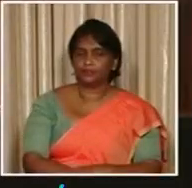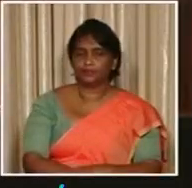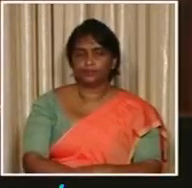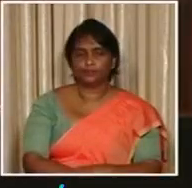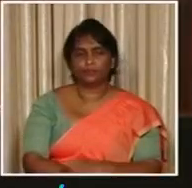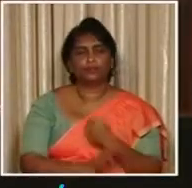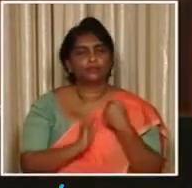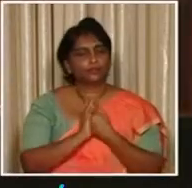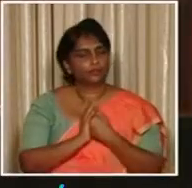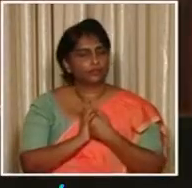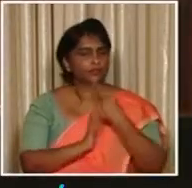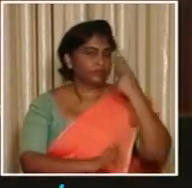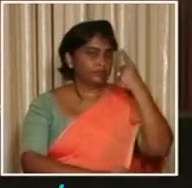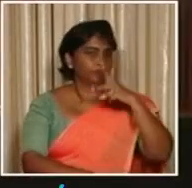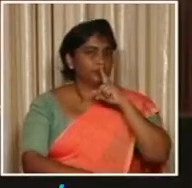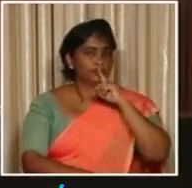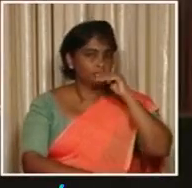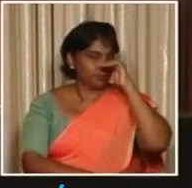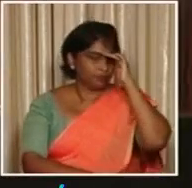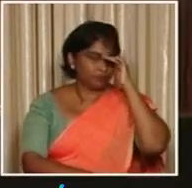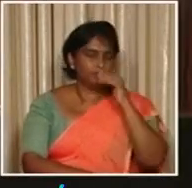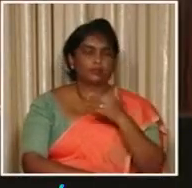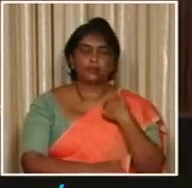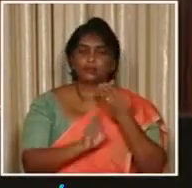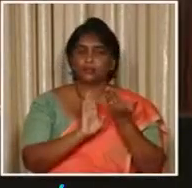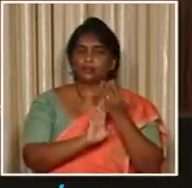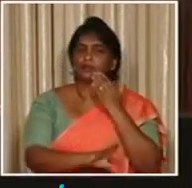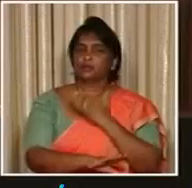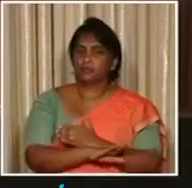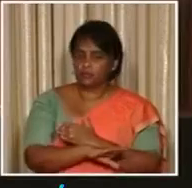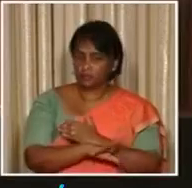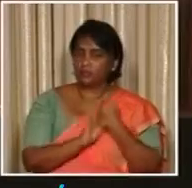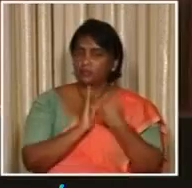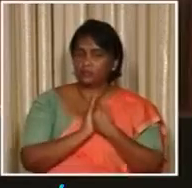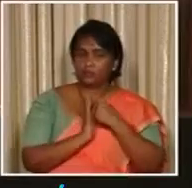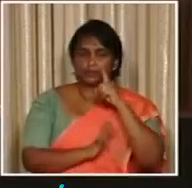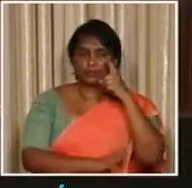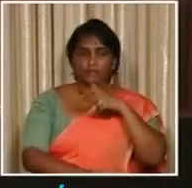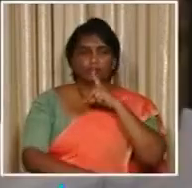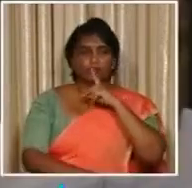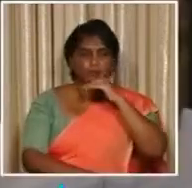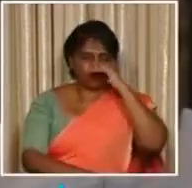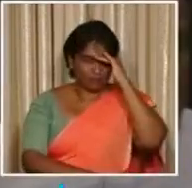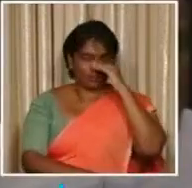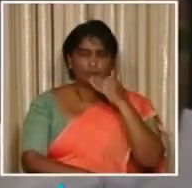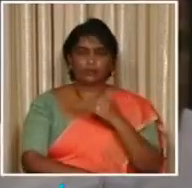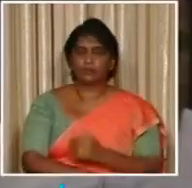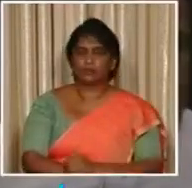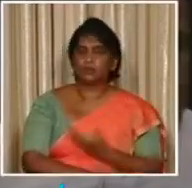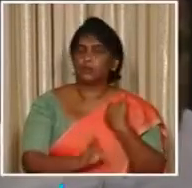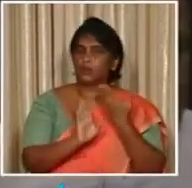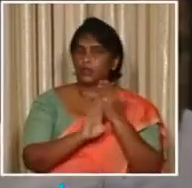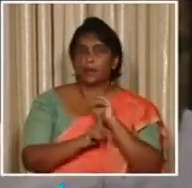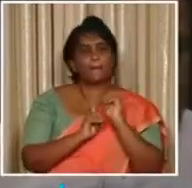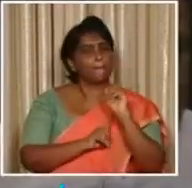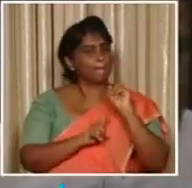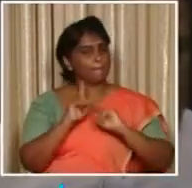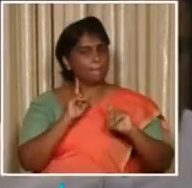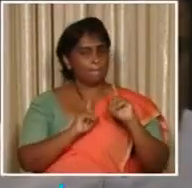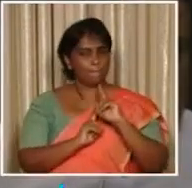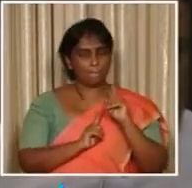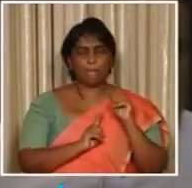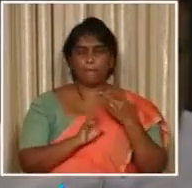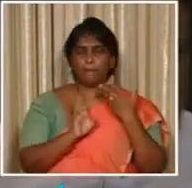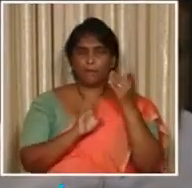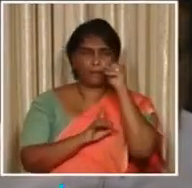ගරු නියෝජ්‍ය කතානායකතුමනි පසුගිය ගරු නියෝජ්‍ය කතානායකතුමනි පසුගිය පාර්ලිමේන්තුවේදී